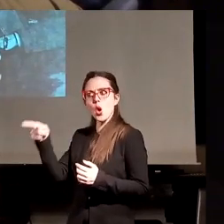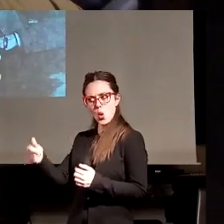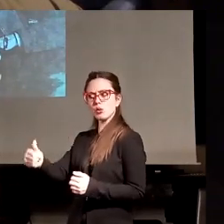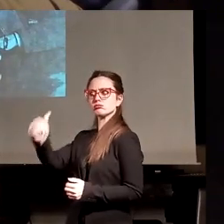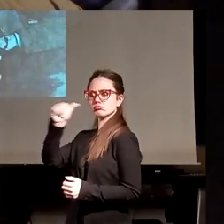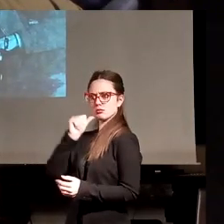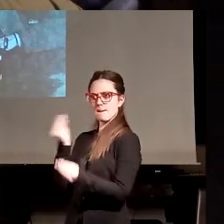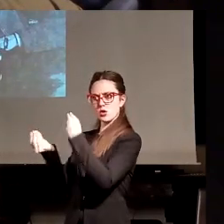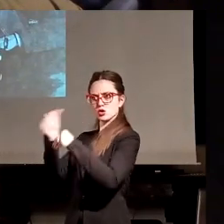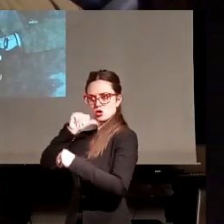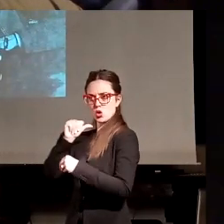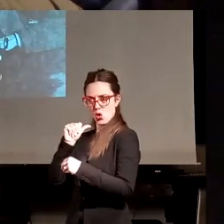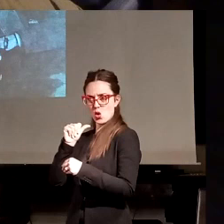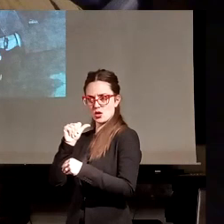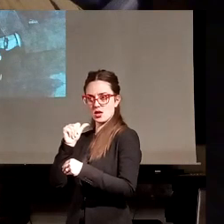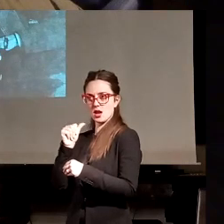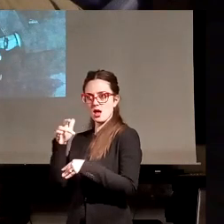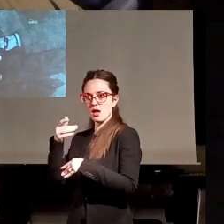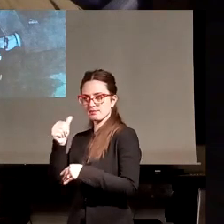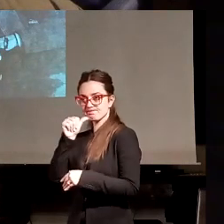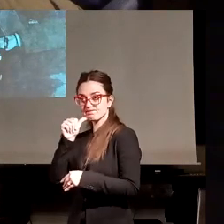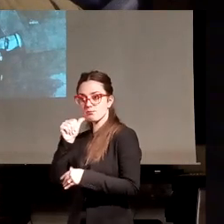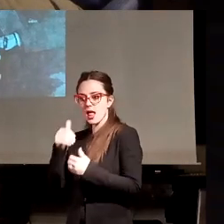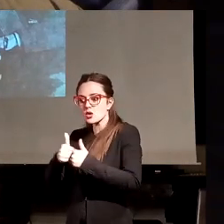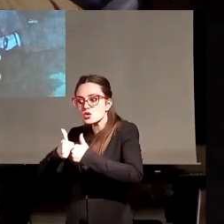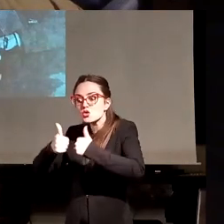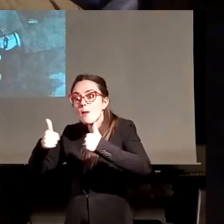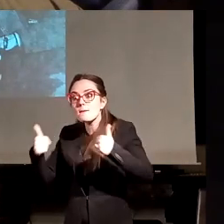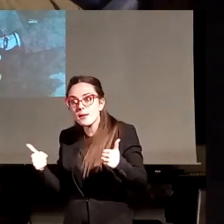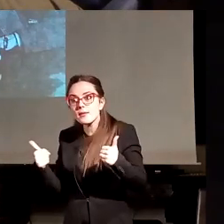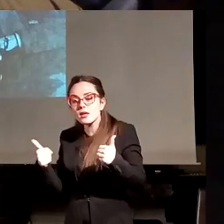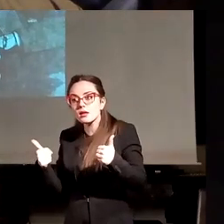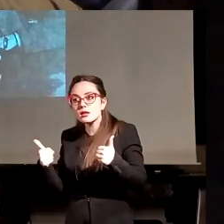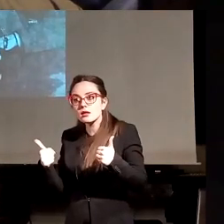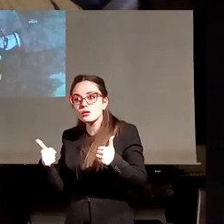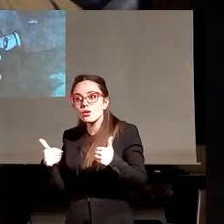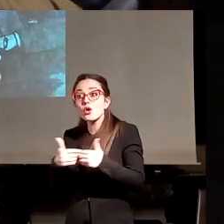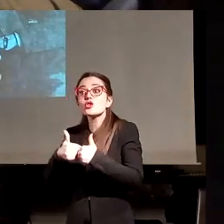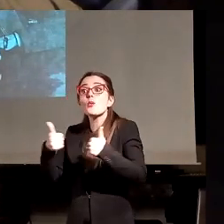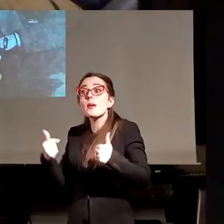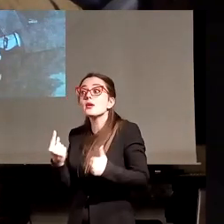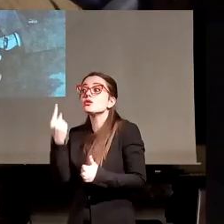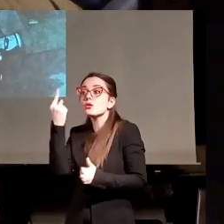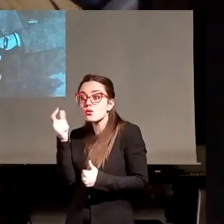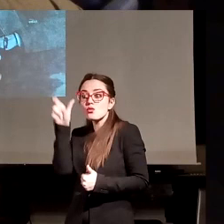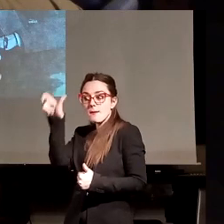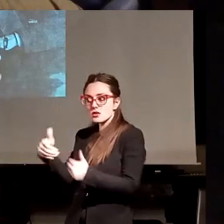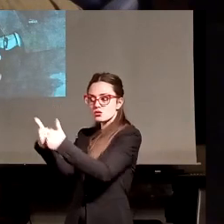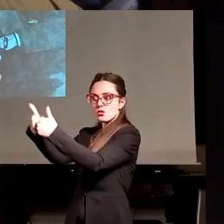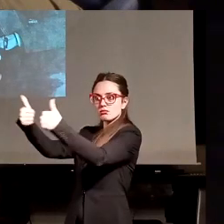dicendo ma lo sdoppiamento come si diceva prima è lo sdoppiamento di una persona